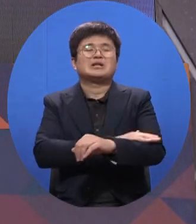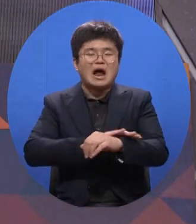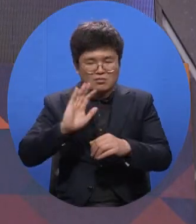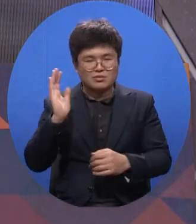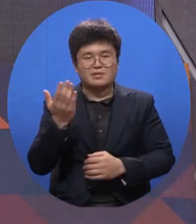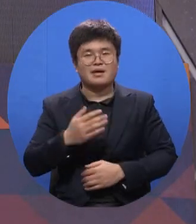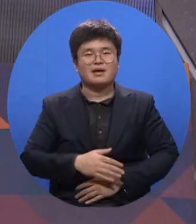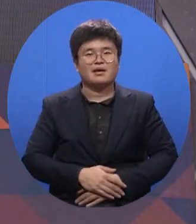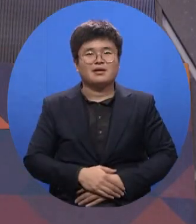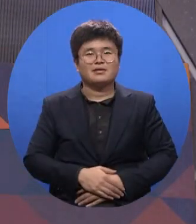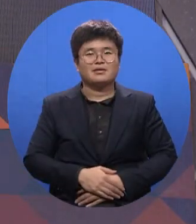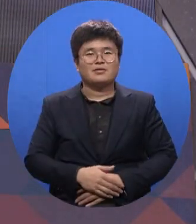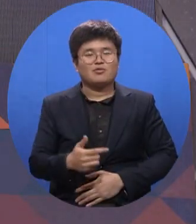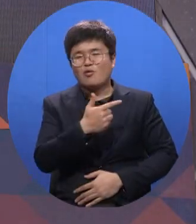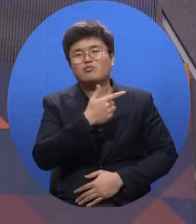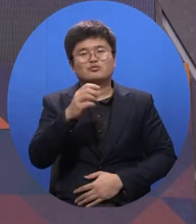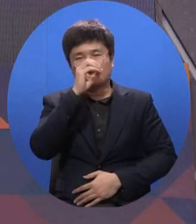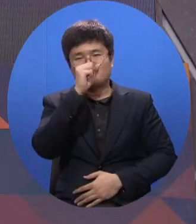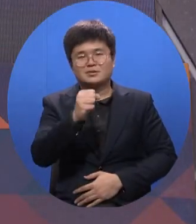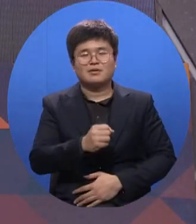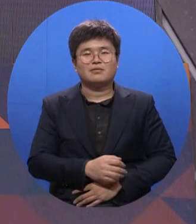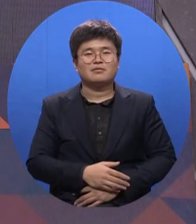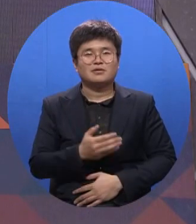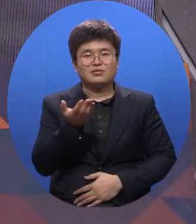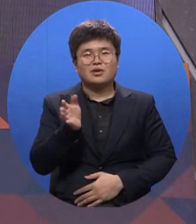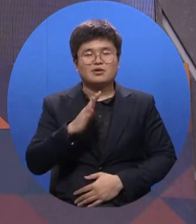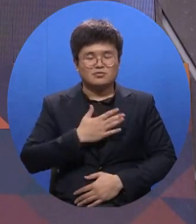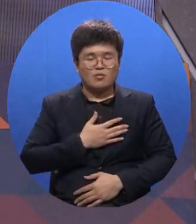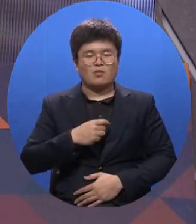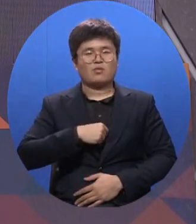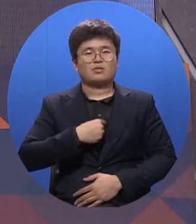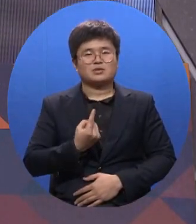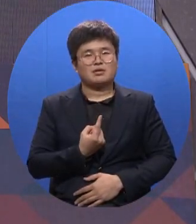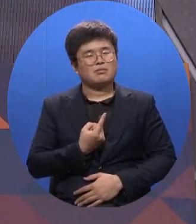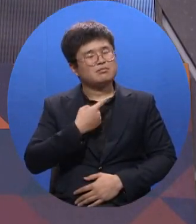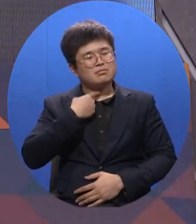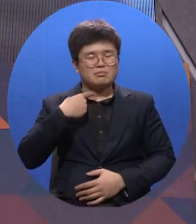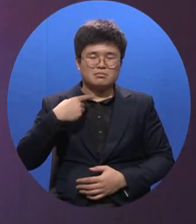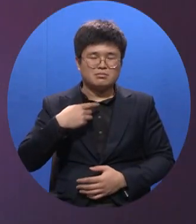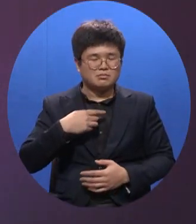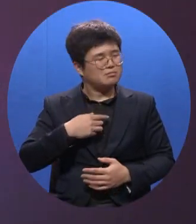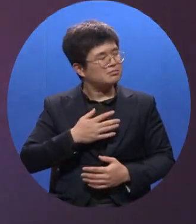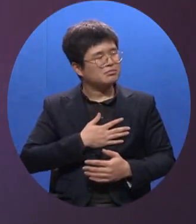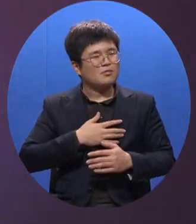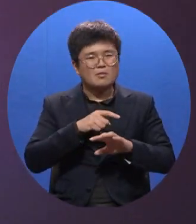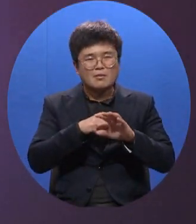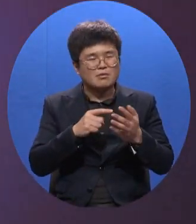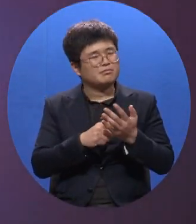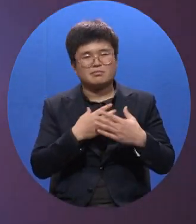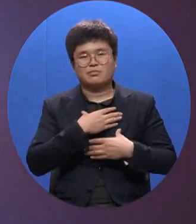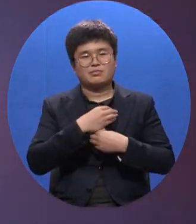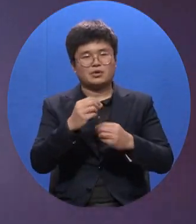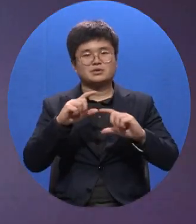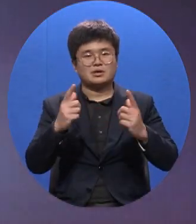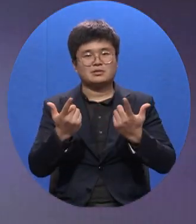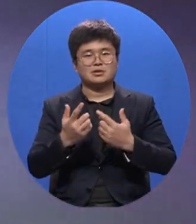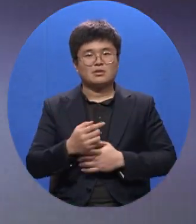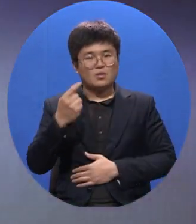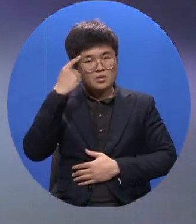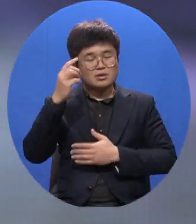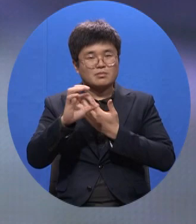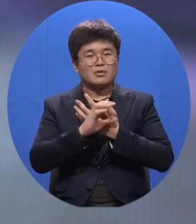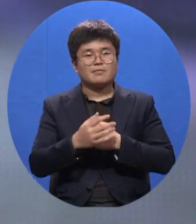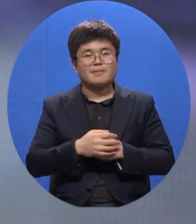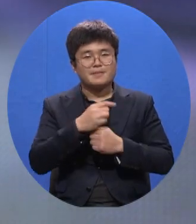다들 너무 좋아하는 거예요 근데 저 혼자 마음이 되게 변하지 않았어 왜냐 명 거의 1년 동안